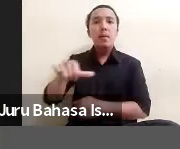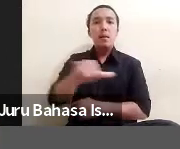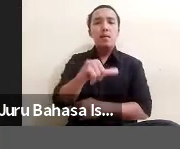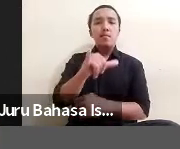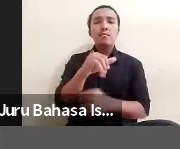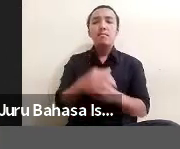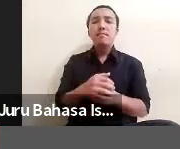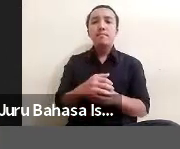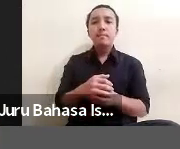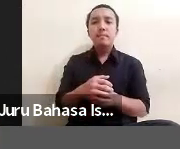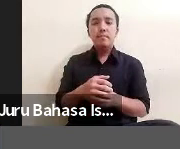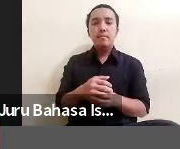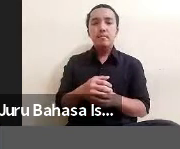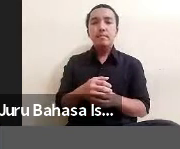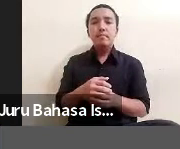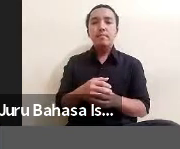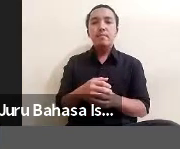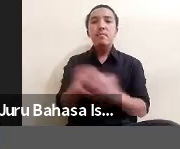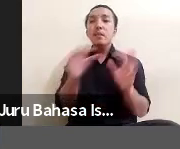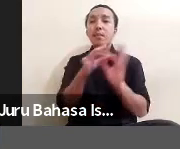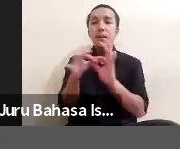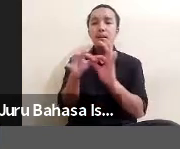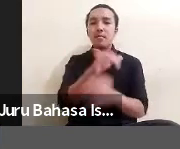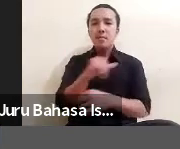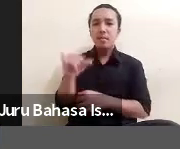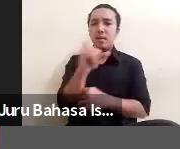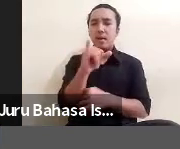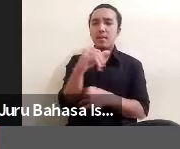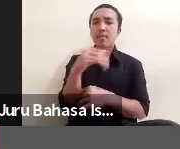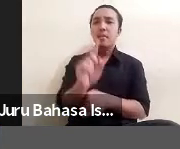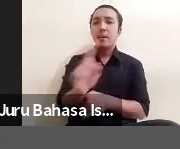juga, di mana Bapak Bupati